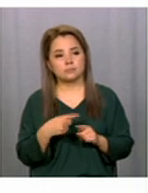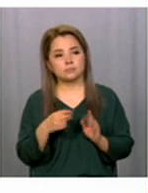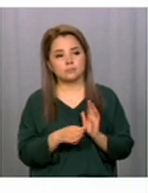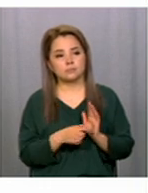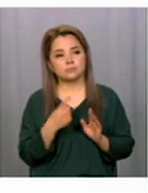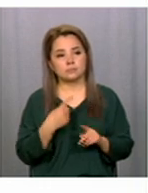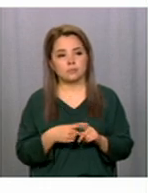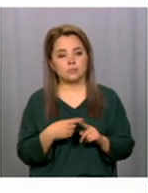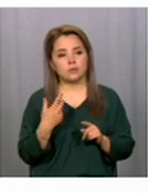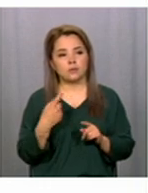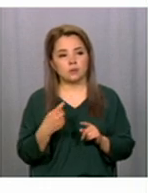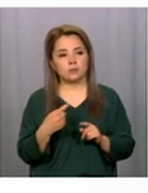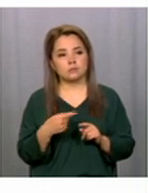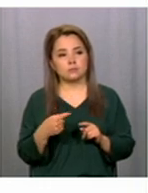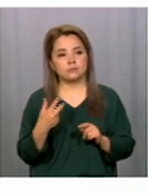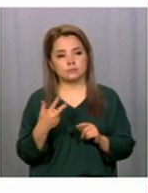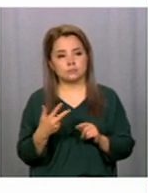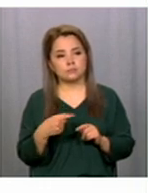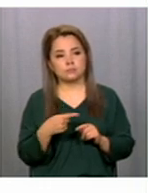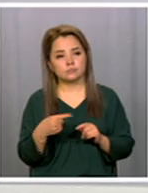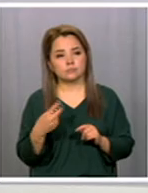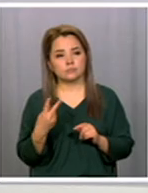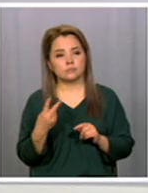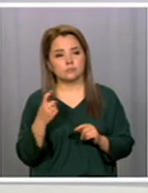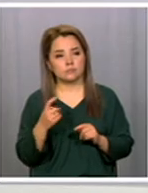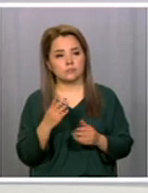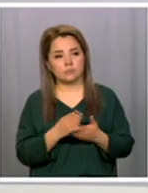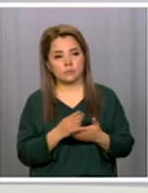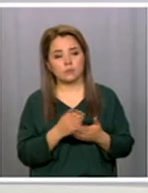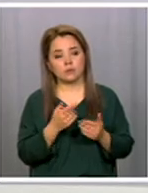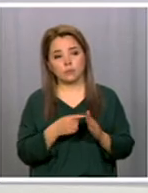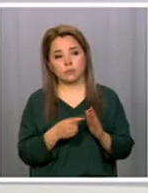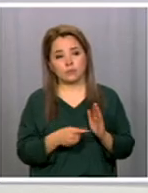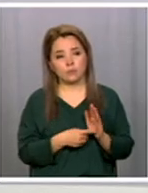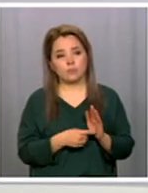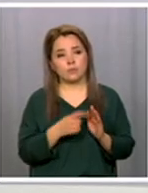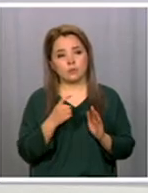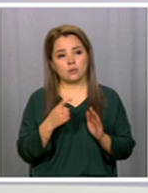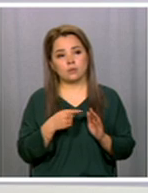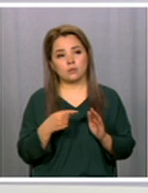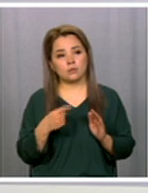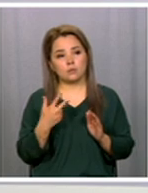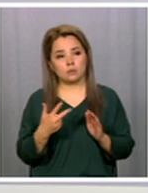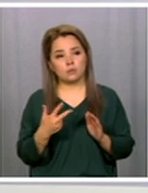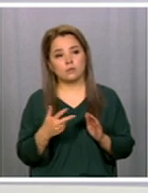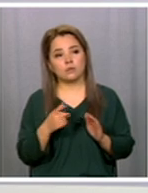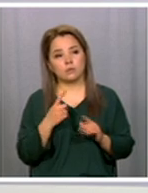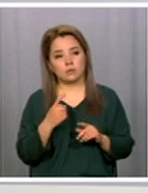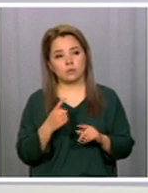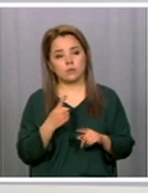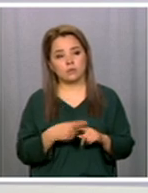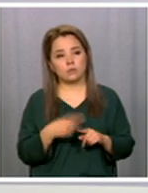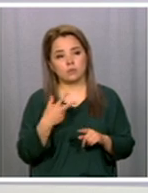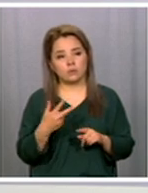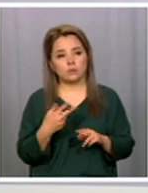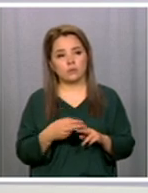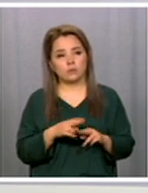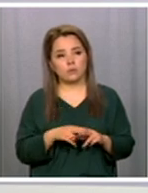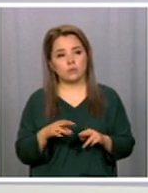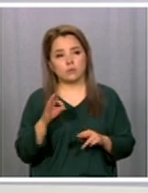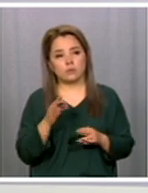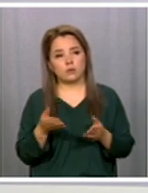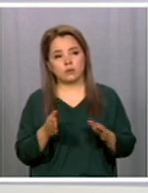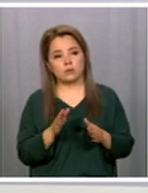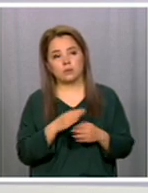бөлінген x азайтылған 3 көбейту x қосылған 3 тең. 2x-тен 2x-ті азайтайық. 0 болады, онда 1 ғана